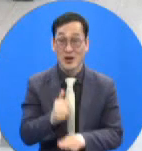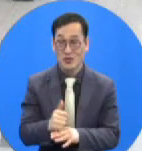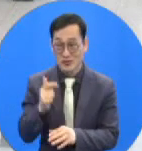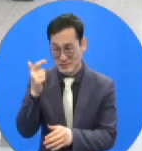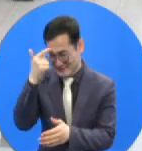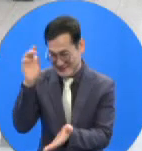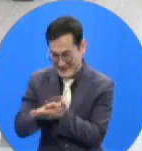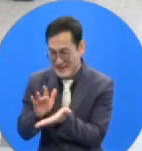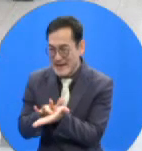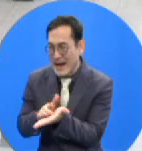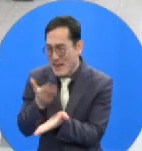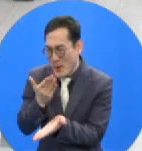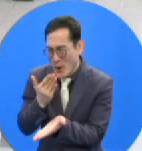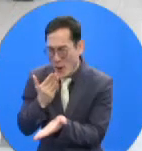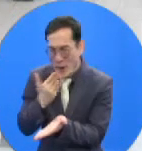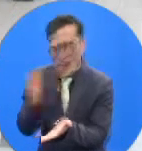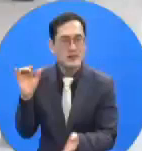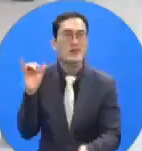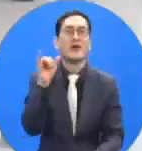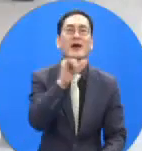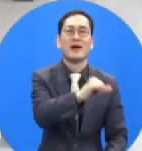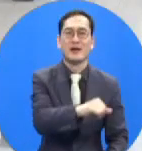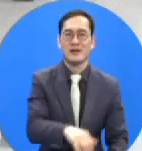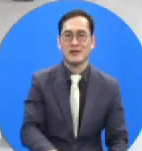것 같다. 라고 얘기했고요.